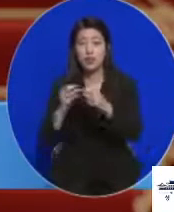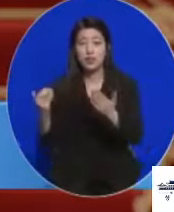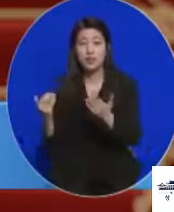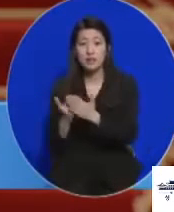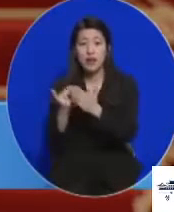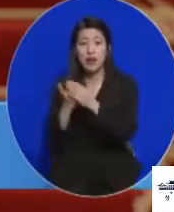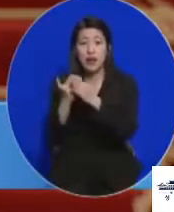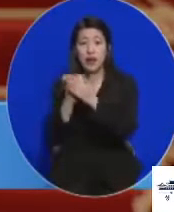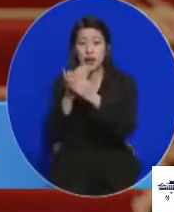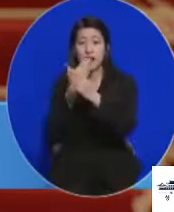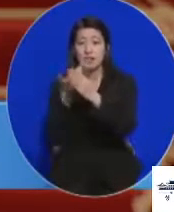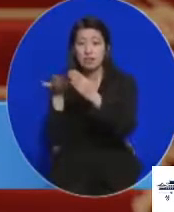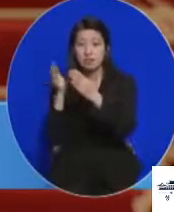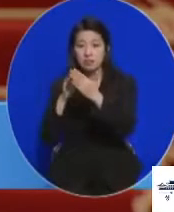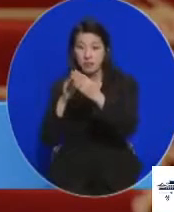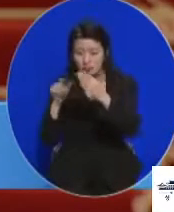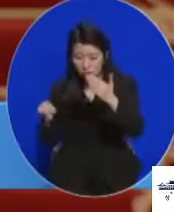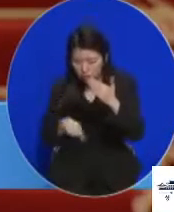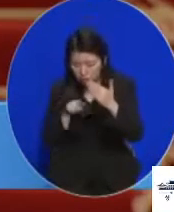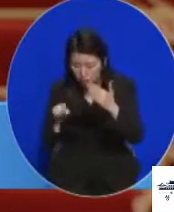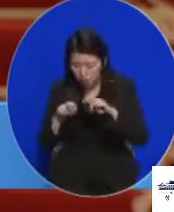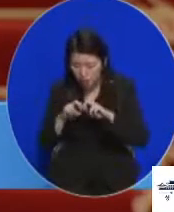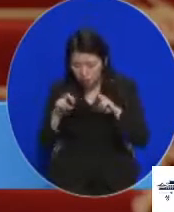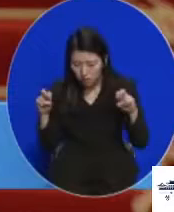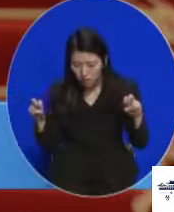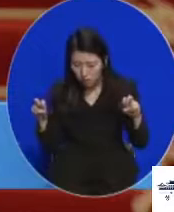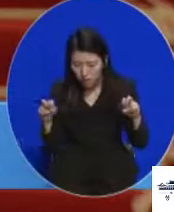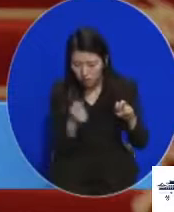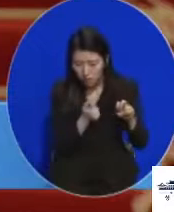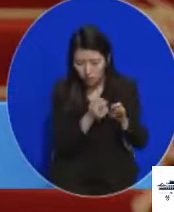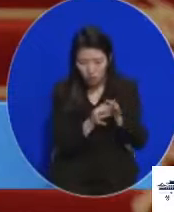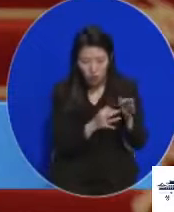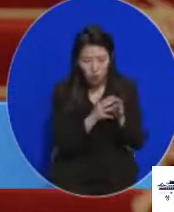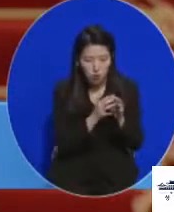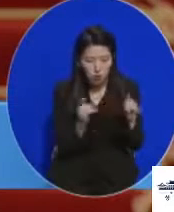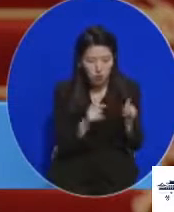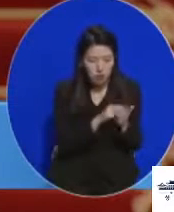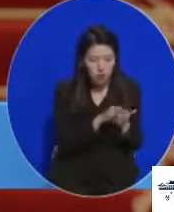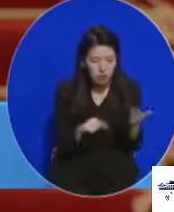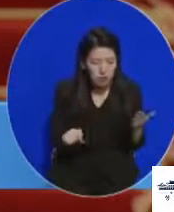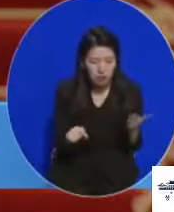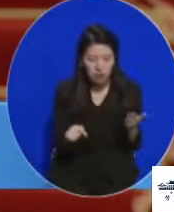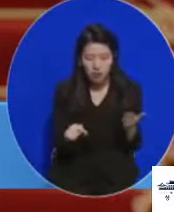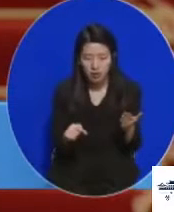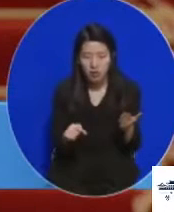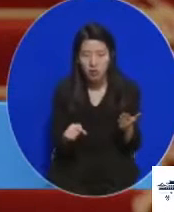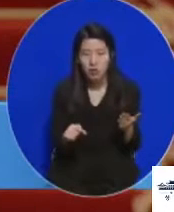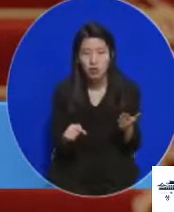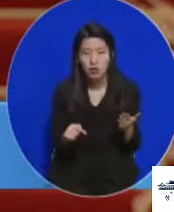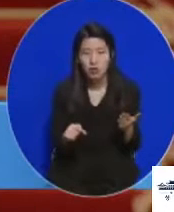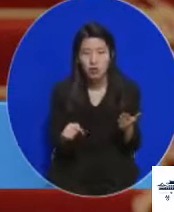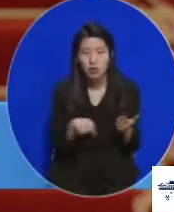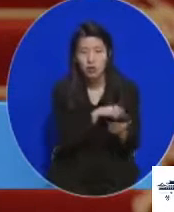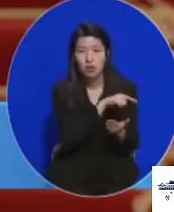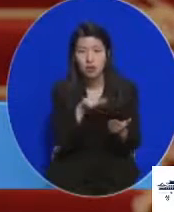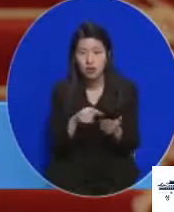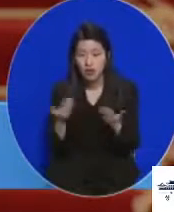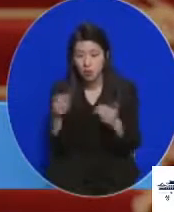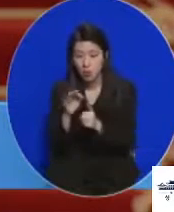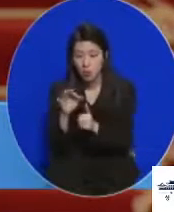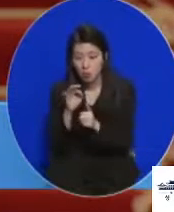회복하고 소상공인 자인 업자들이 이번 타격을 회복하는 데는 더 많은 시간이